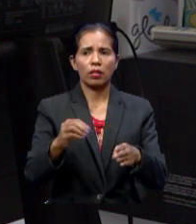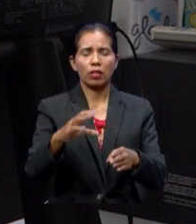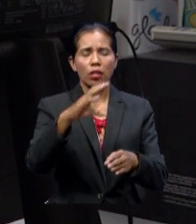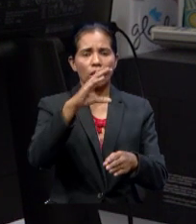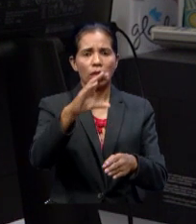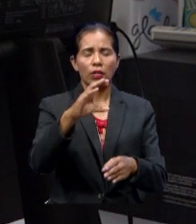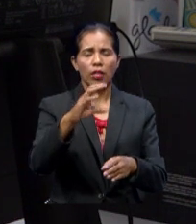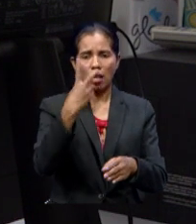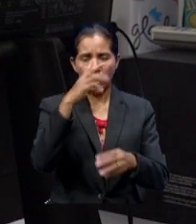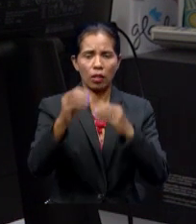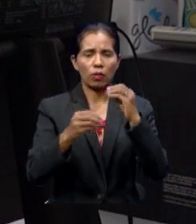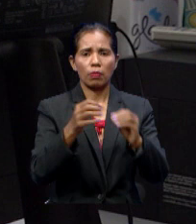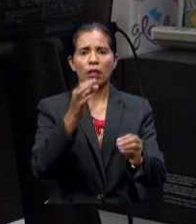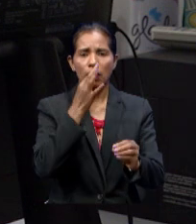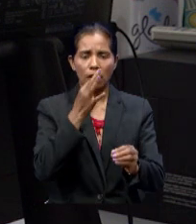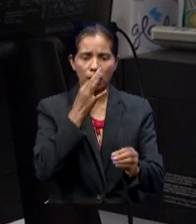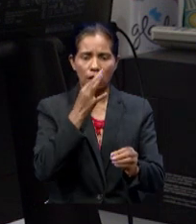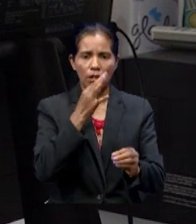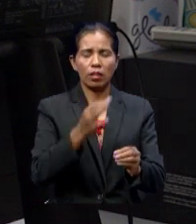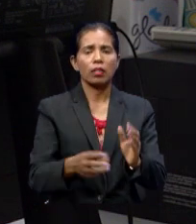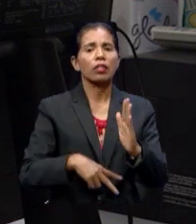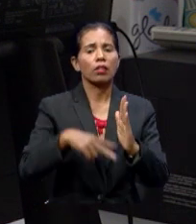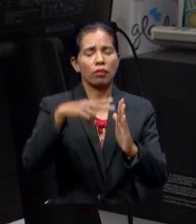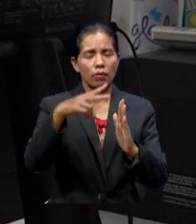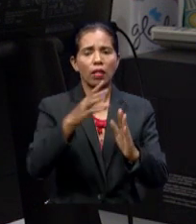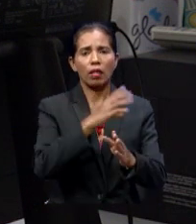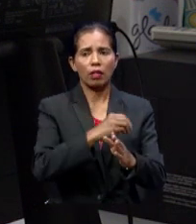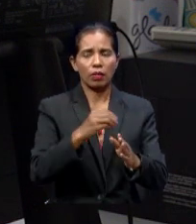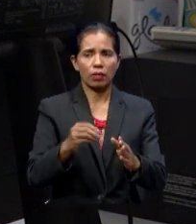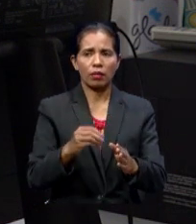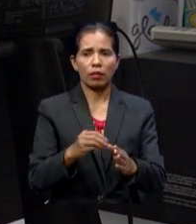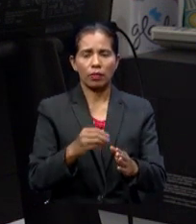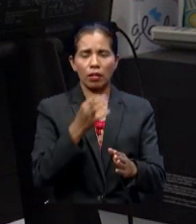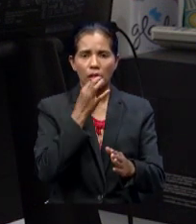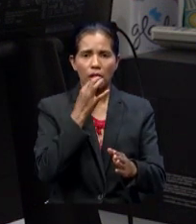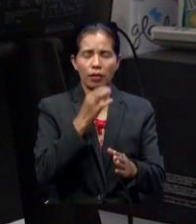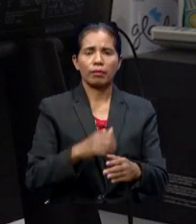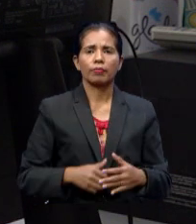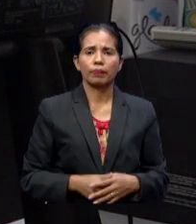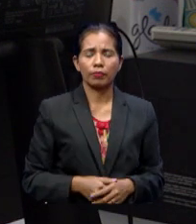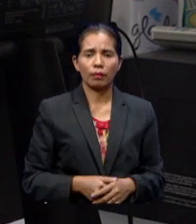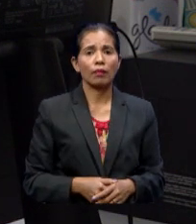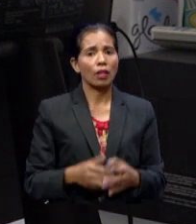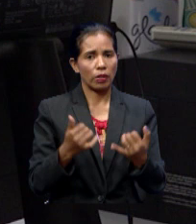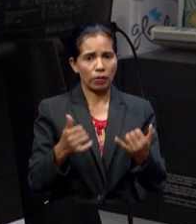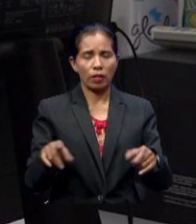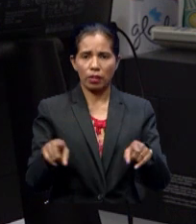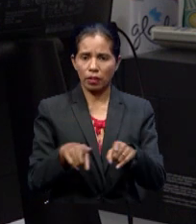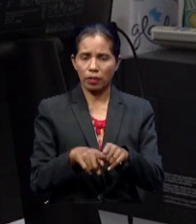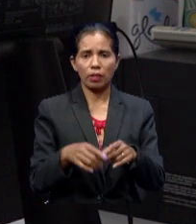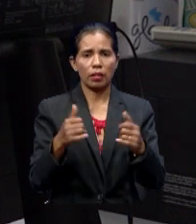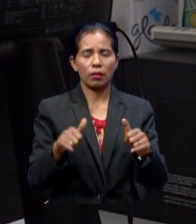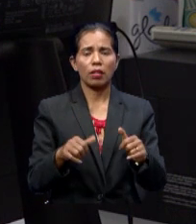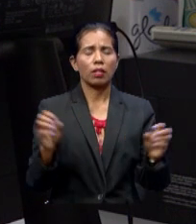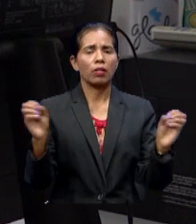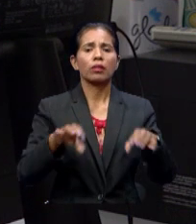ya bema ka hari ini kona ba produktus dan bema lili produk lagi hani agora hani samos idenemos las